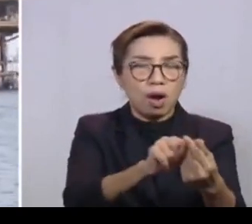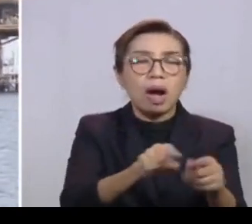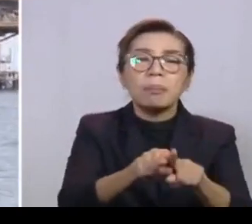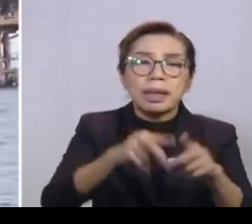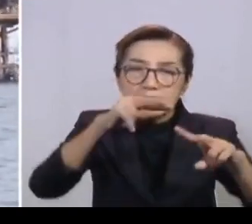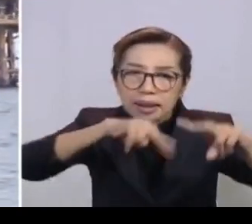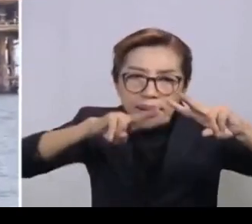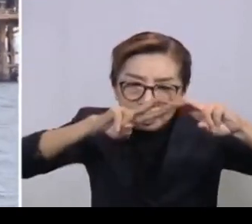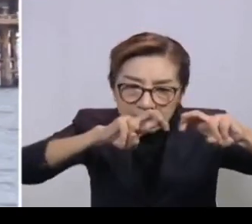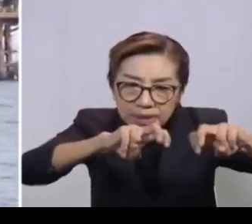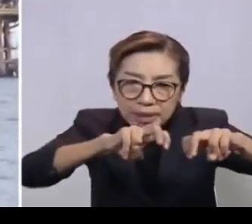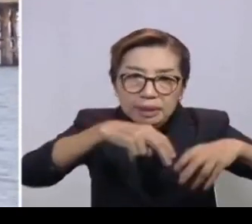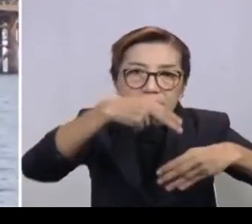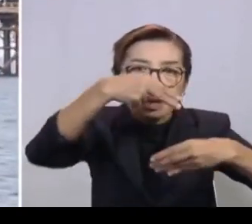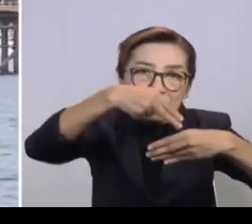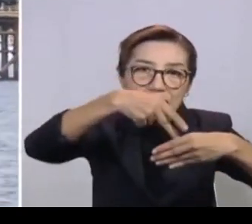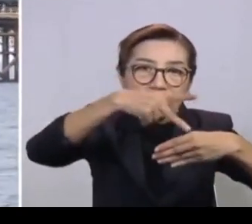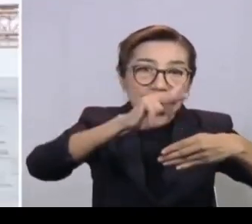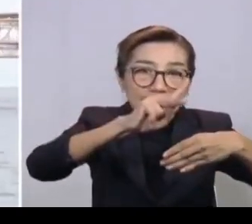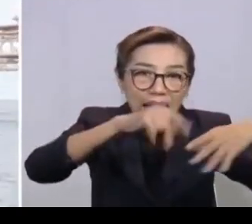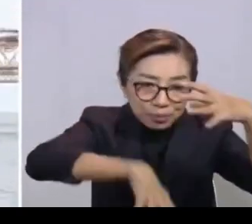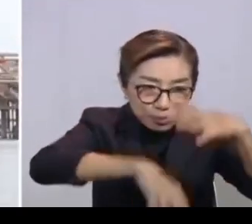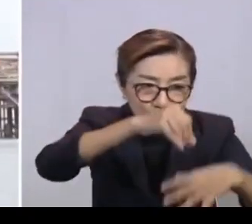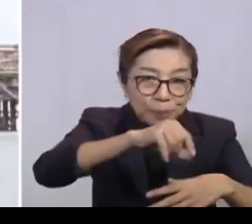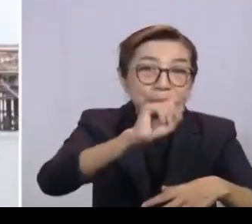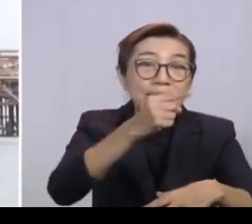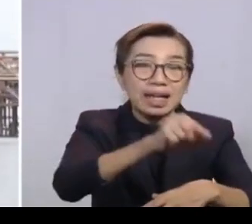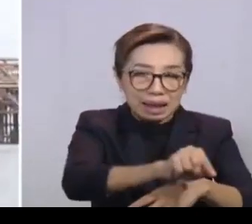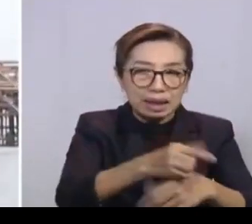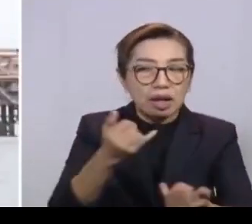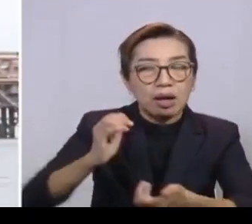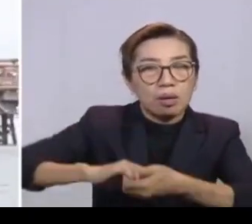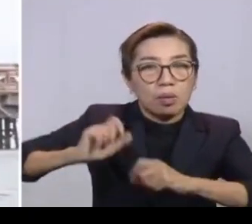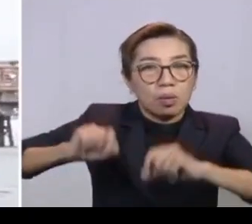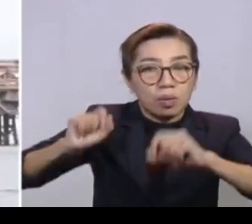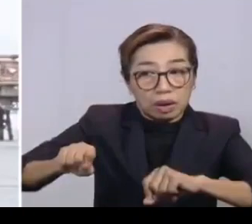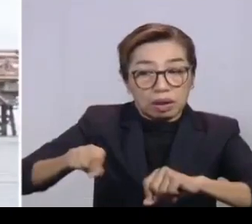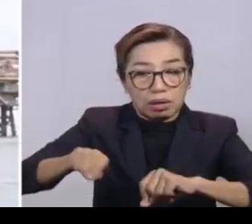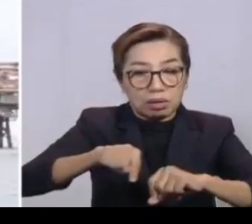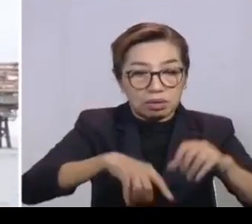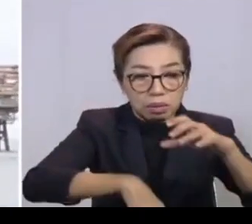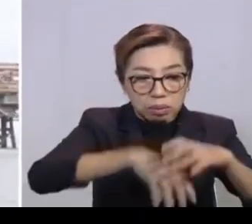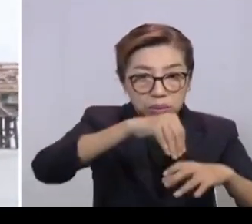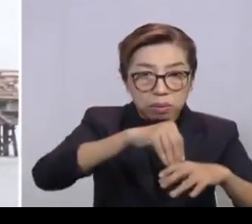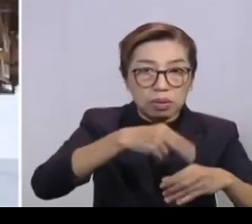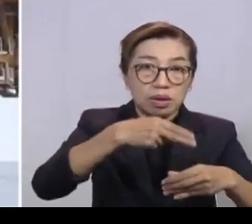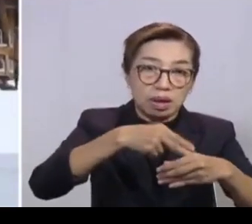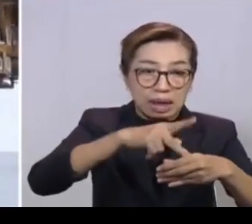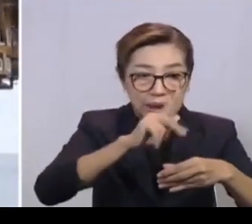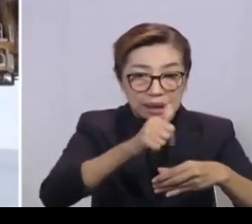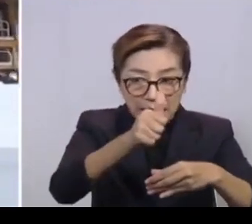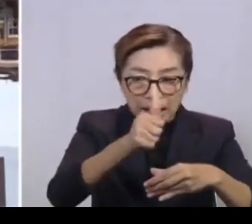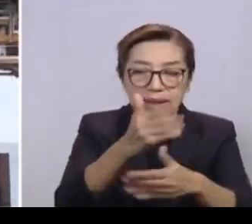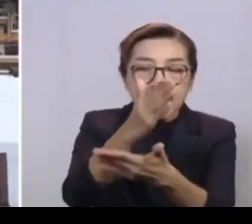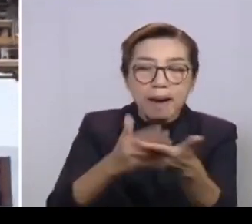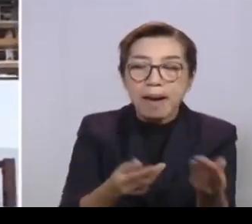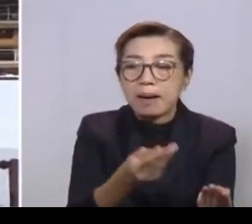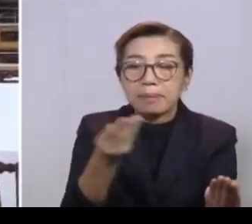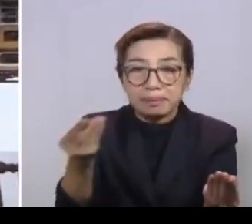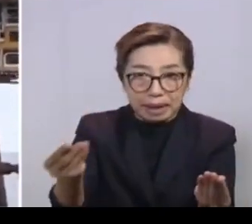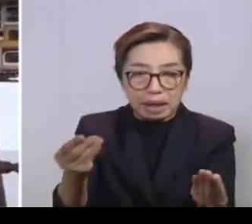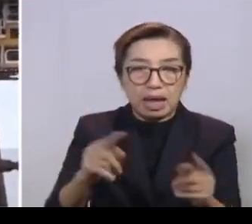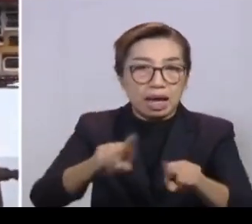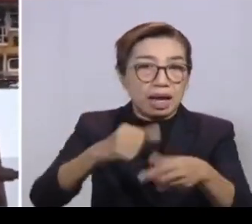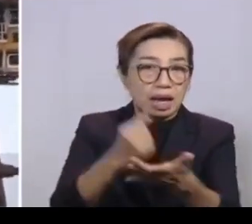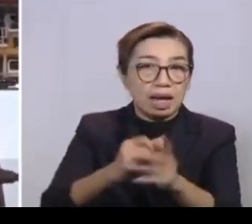นะครับกับกรมเชื้อเพลิงธรรมชาติลงนามสัญญาแบ่งปันผลิตภัณฑ์ผลผลิตหรือว่า phcจำนวน 2แปลงมีหมาย